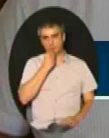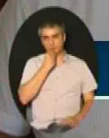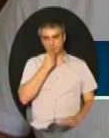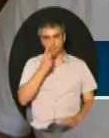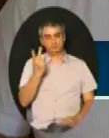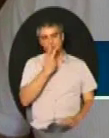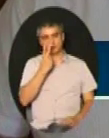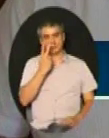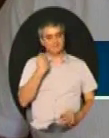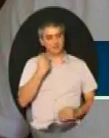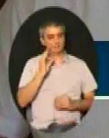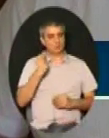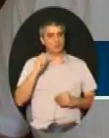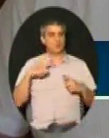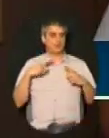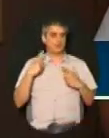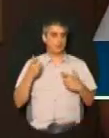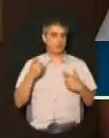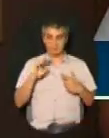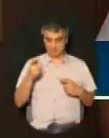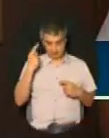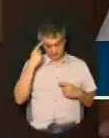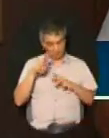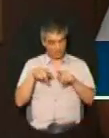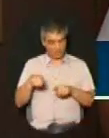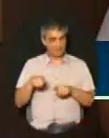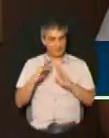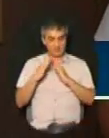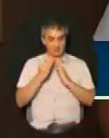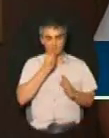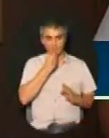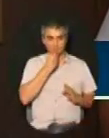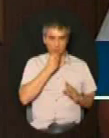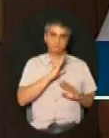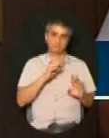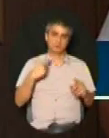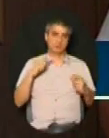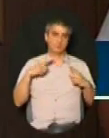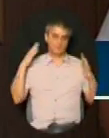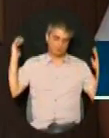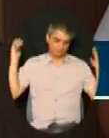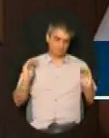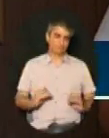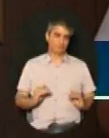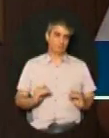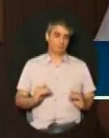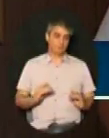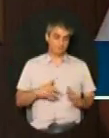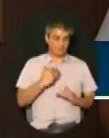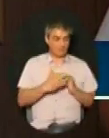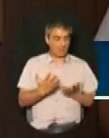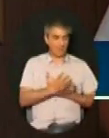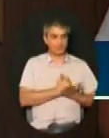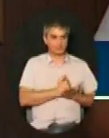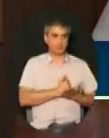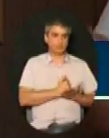כי אלה שני הקטרים כרגע של יוקר המחיה. כן. אם ידעו לטפל בדיור ובמזון, היוקר מחיה ירד דרמטית. הצד של